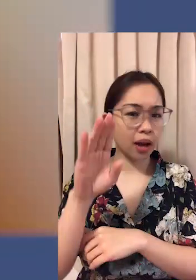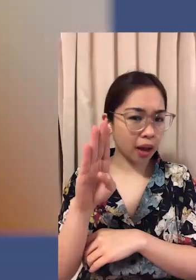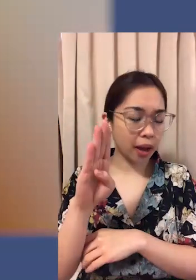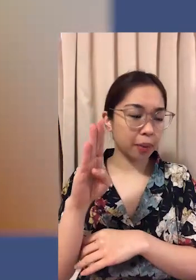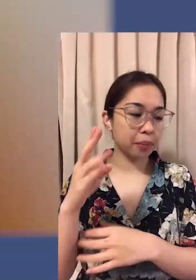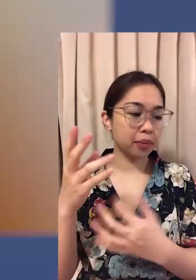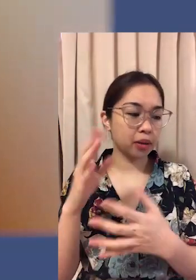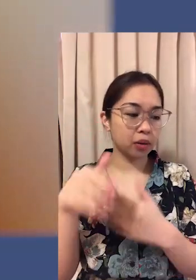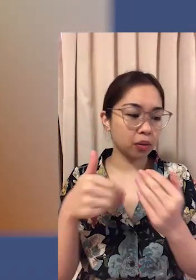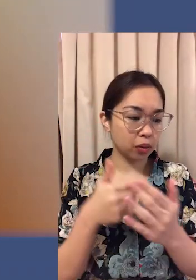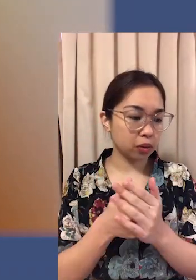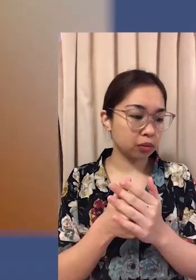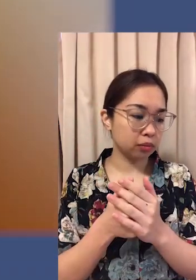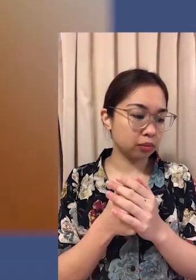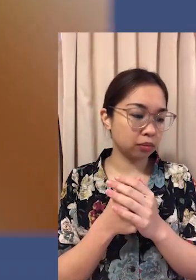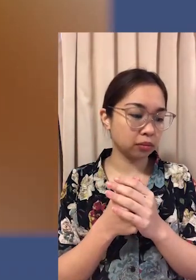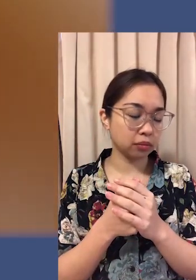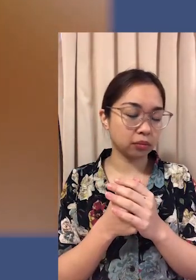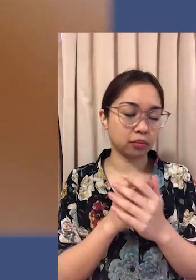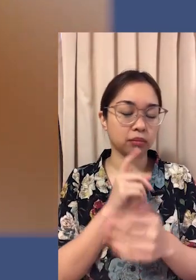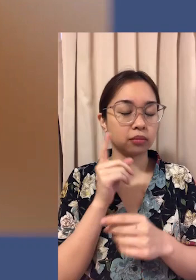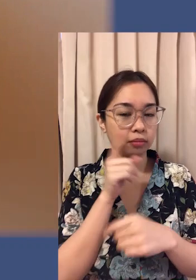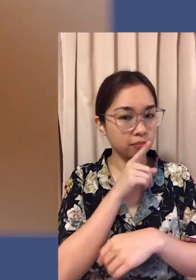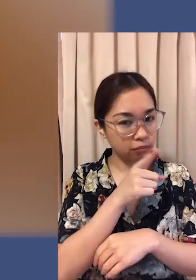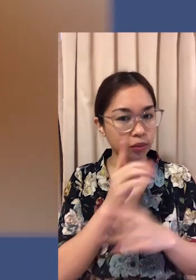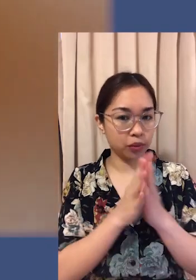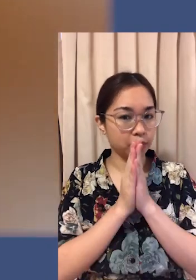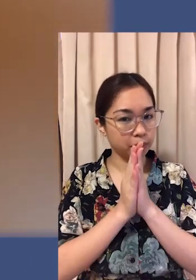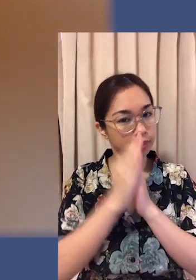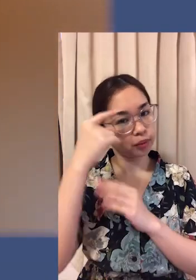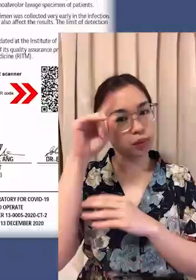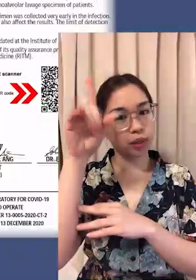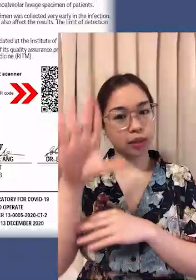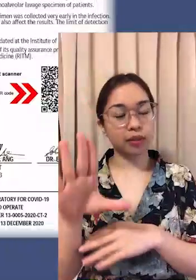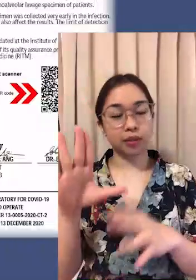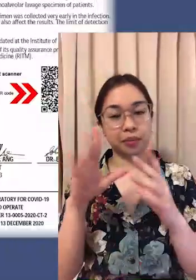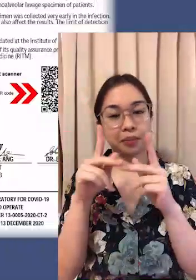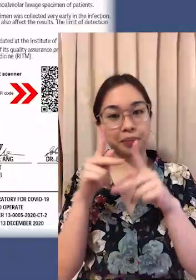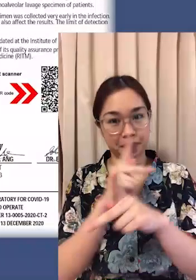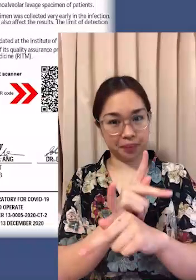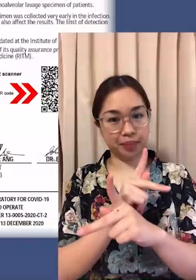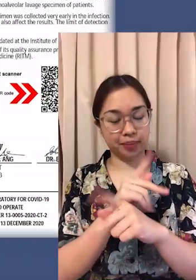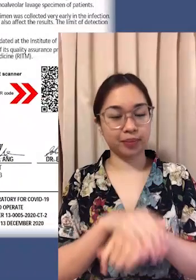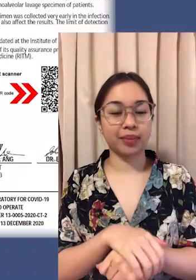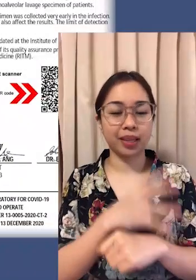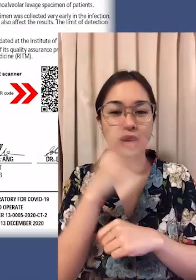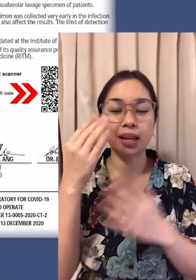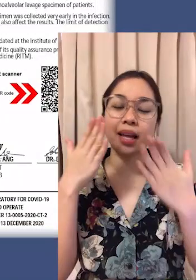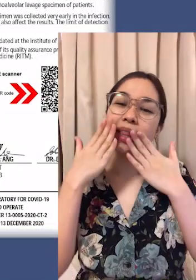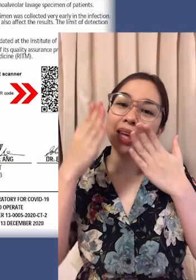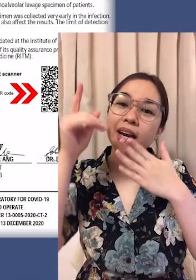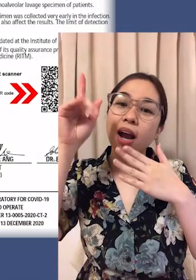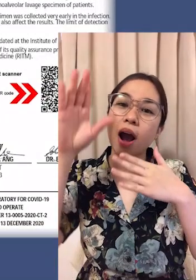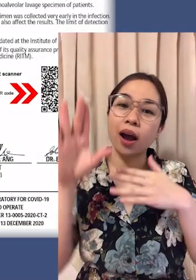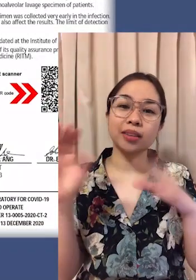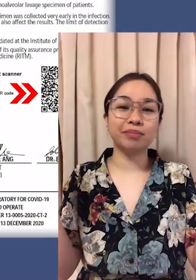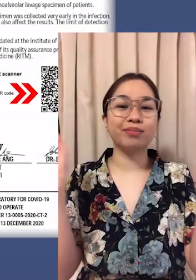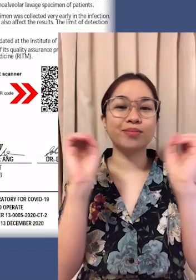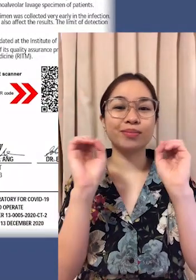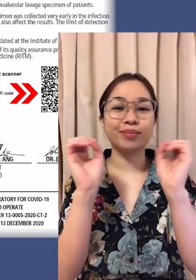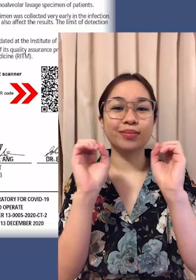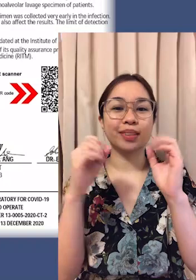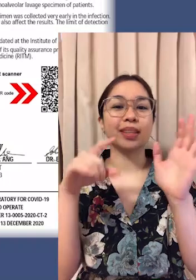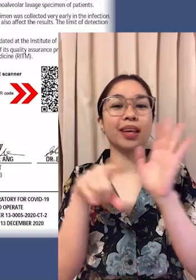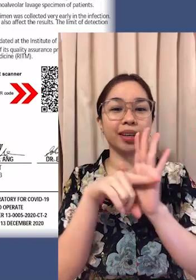namin kahit may COVID po doon sa hospital na nananalangin kami sa protection ng Panginoon. At salamat po, wala pong lahat ang